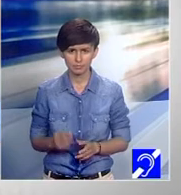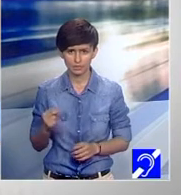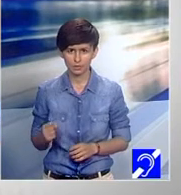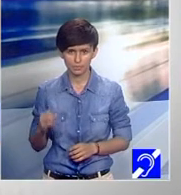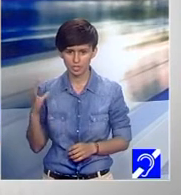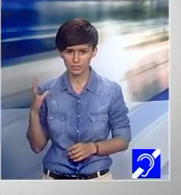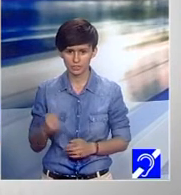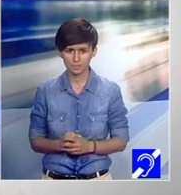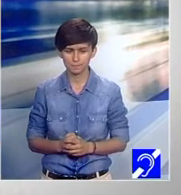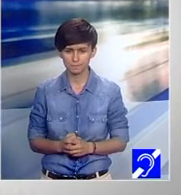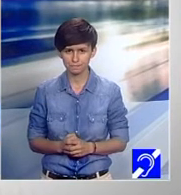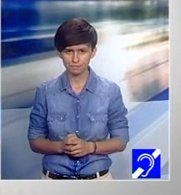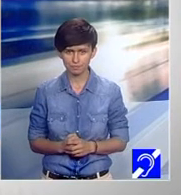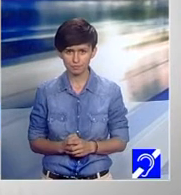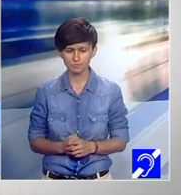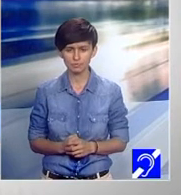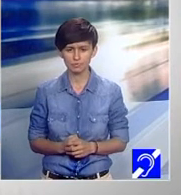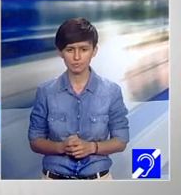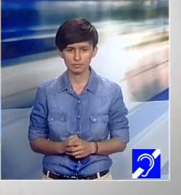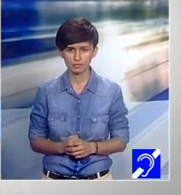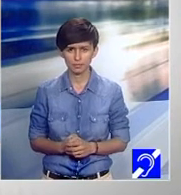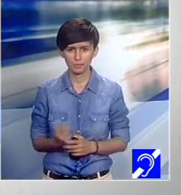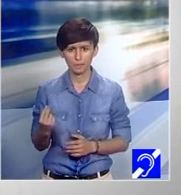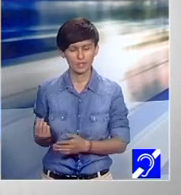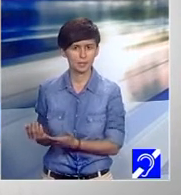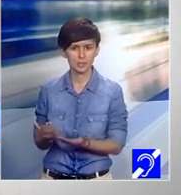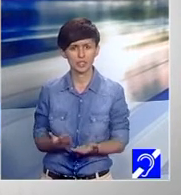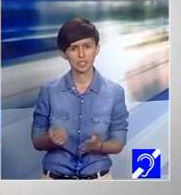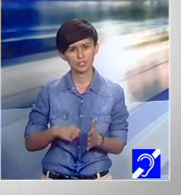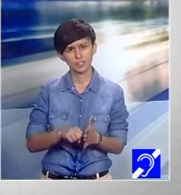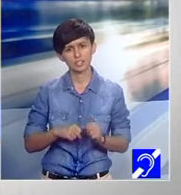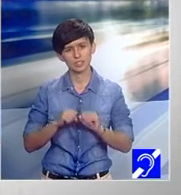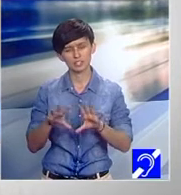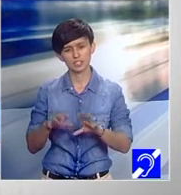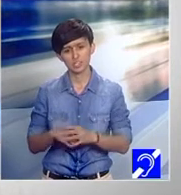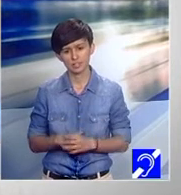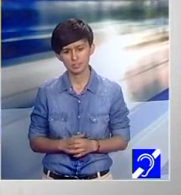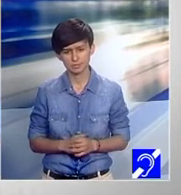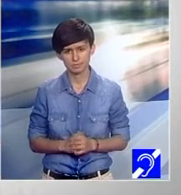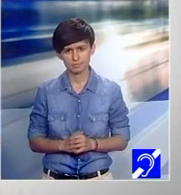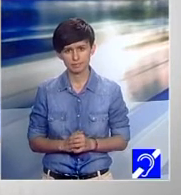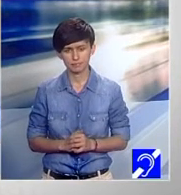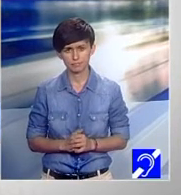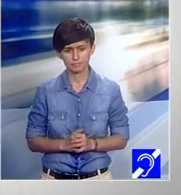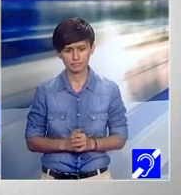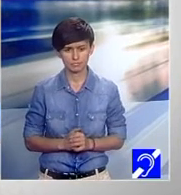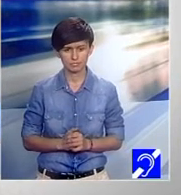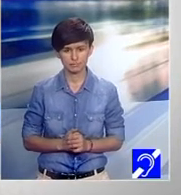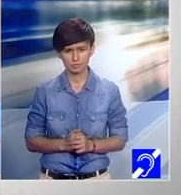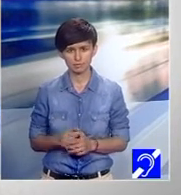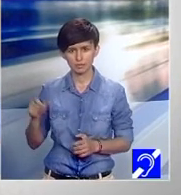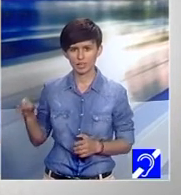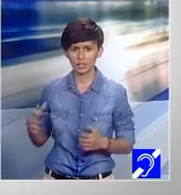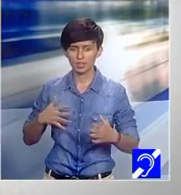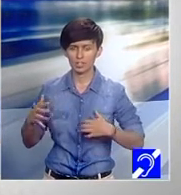Bună ziua, doamnelor și domnilor. Bun găsit la știri, sunt Bogdan Cristian. Actorii unui teatru